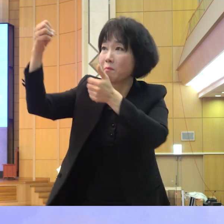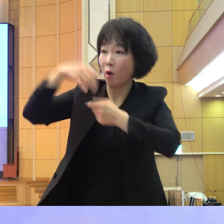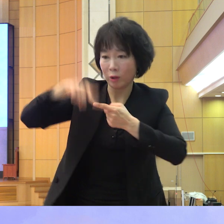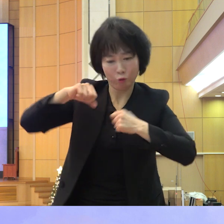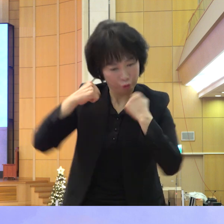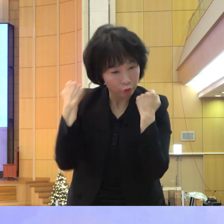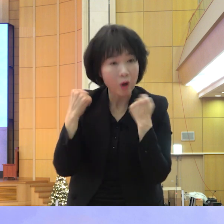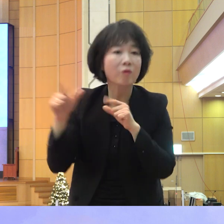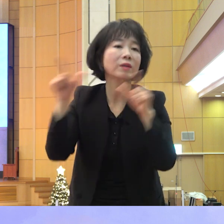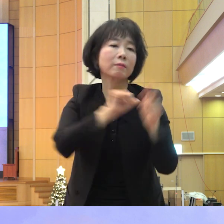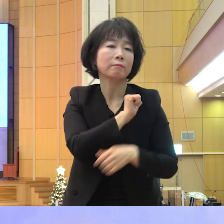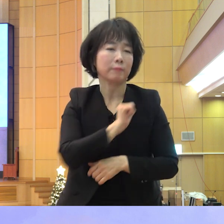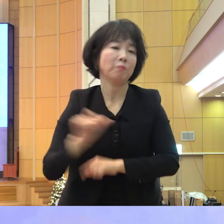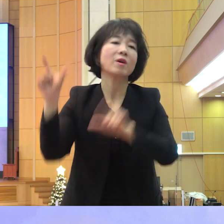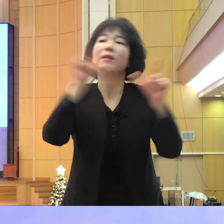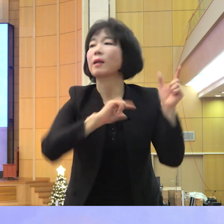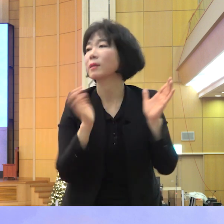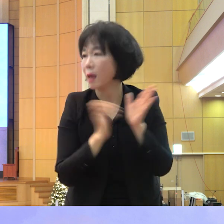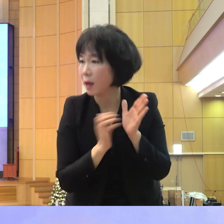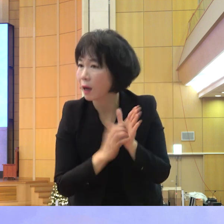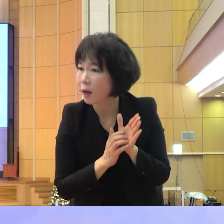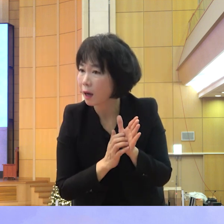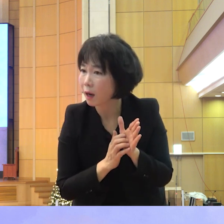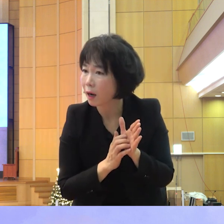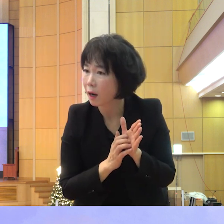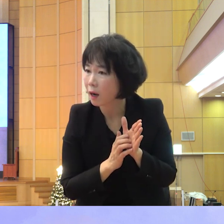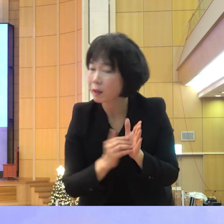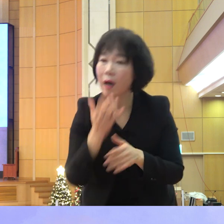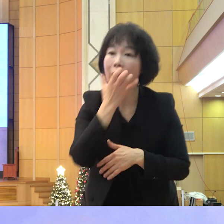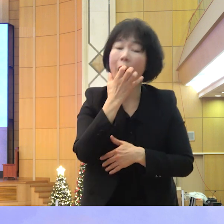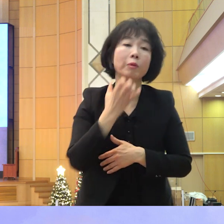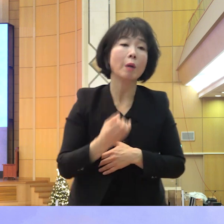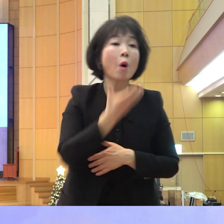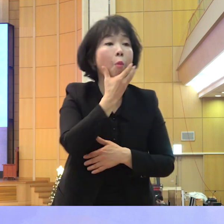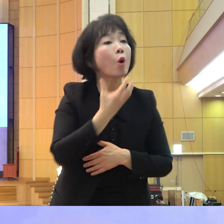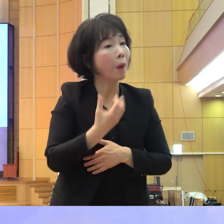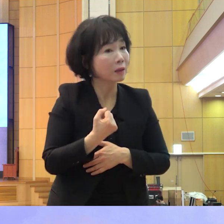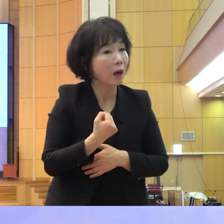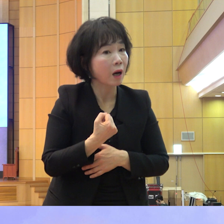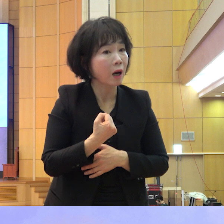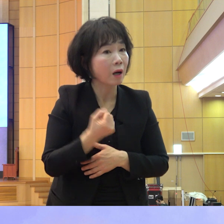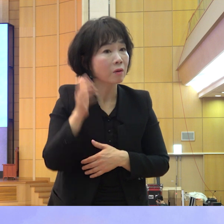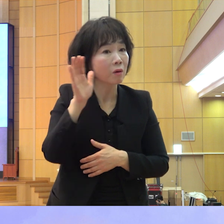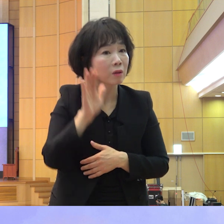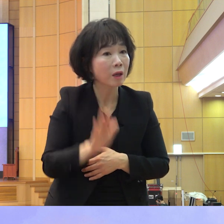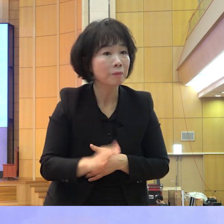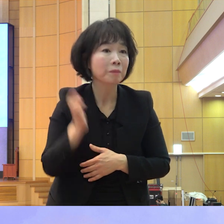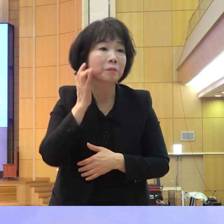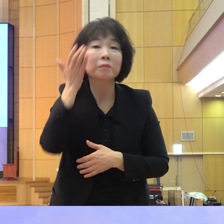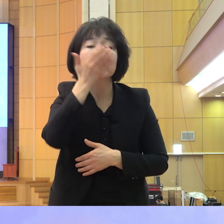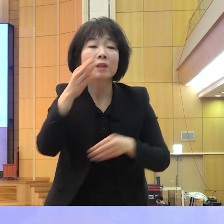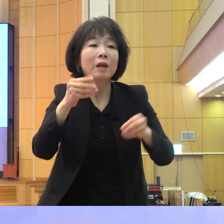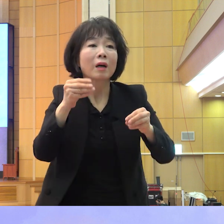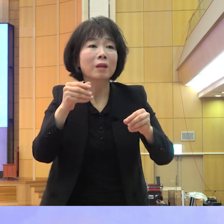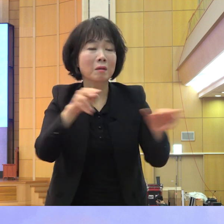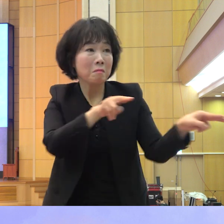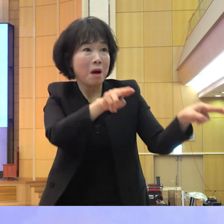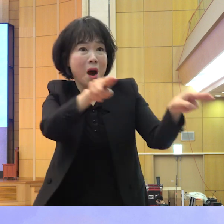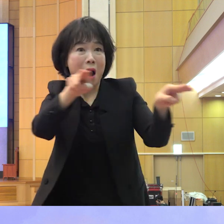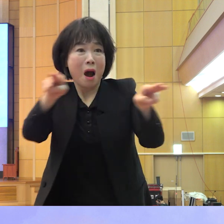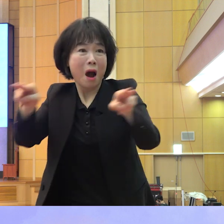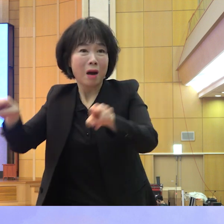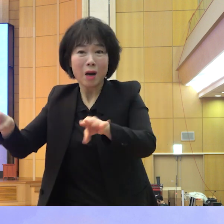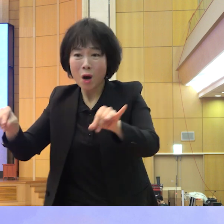살아요. 그런데 이렇게 아브라함은 복받은 사람이니까 그 가나안 땅이 황무지 같은 땅이요 사막